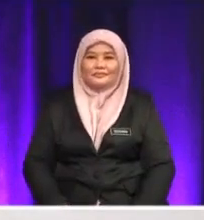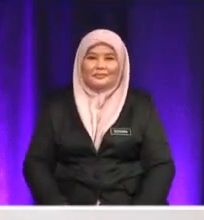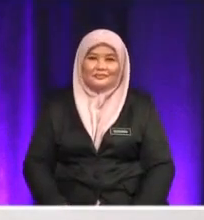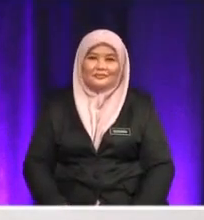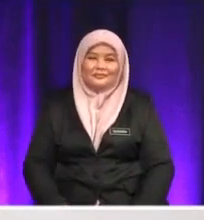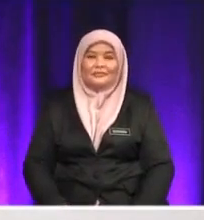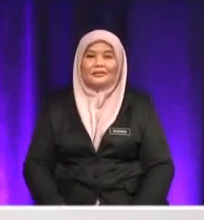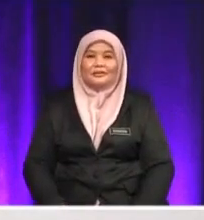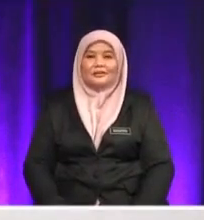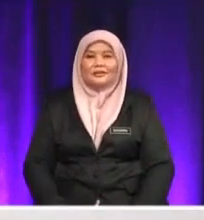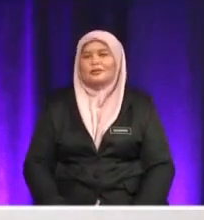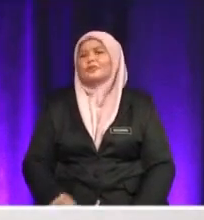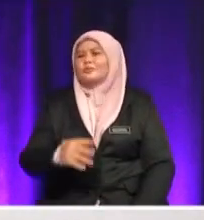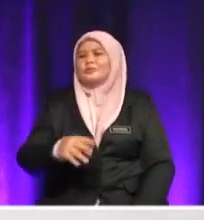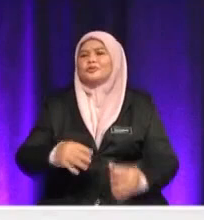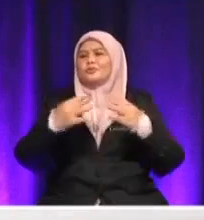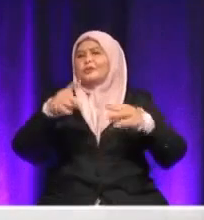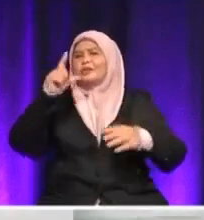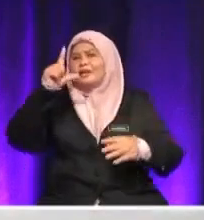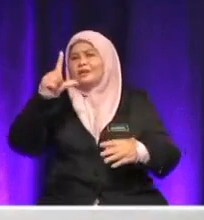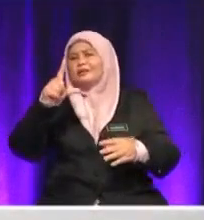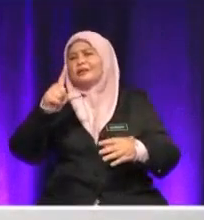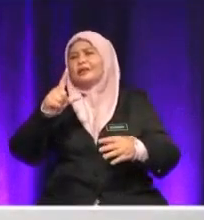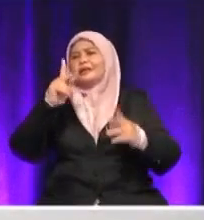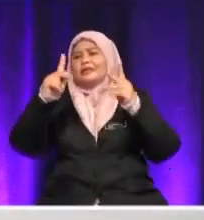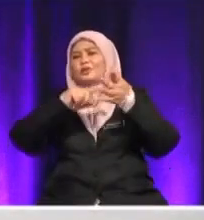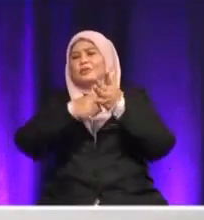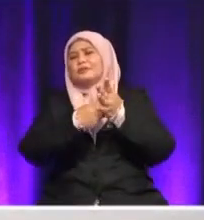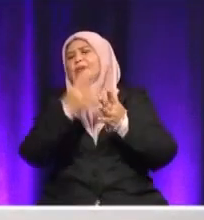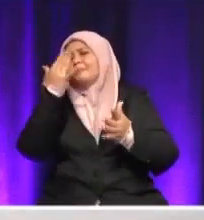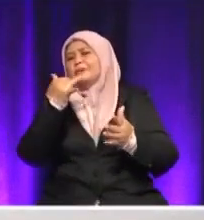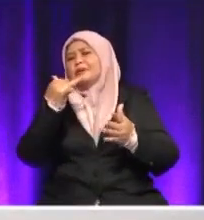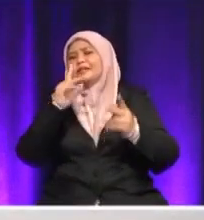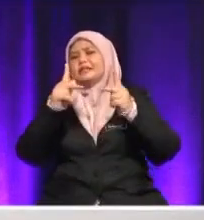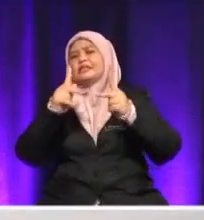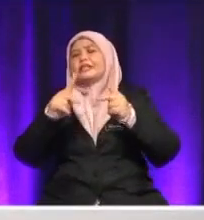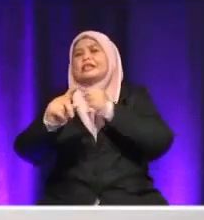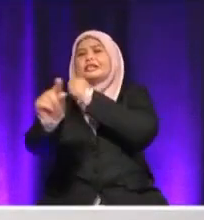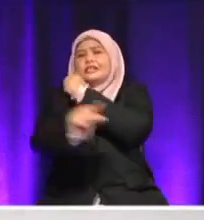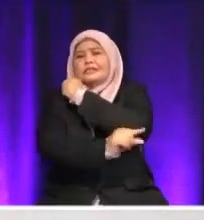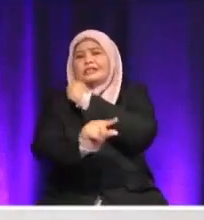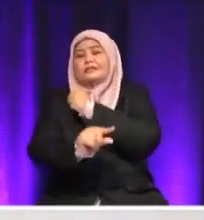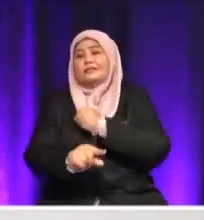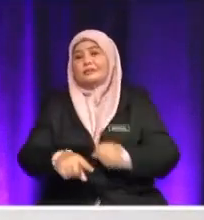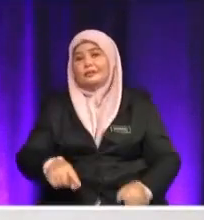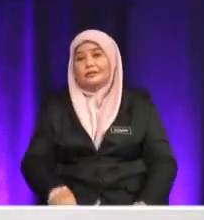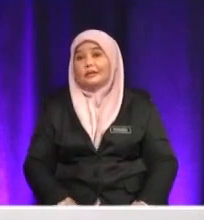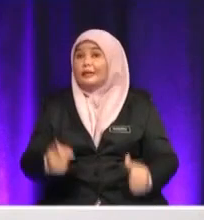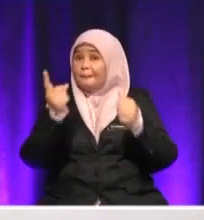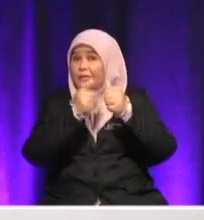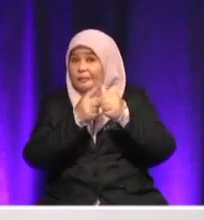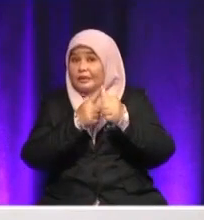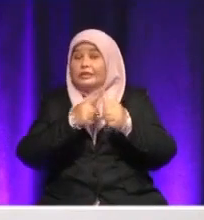Okey, dan baik. Cuba perhatikan kata kunci, kenapa hakim kata ini ialah kisos? Sebab kalau kita lihat Ustaz, yang